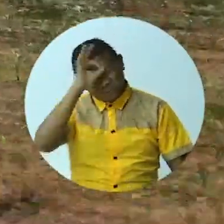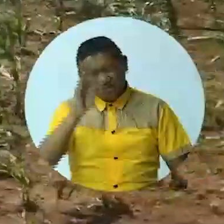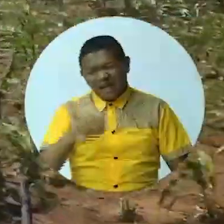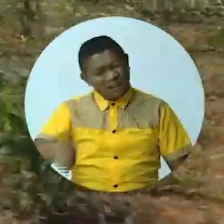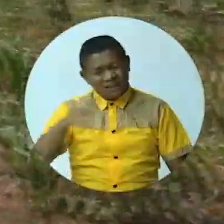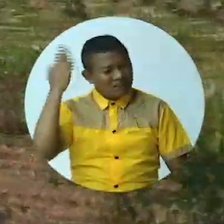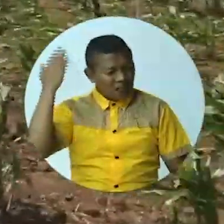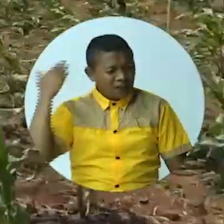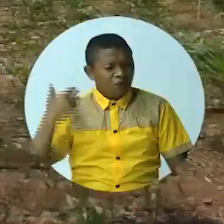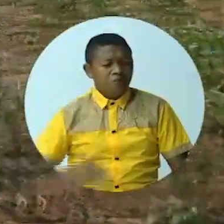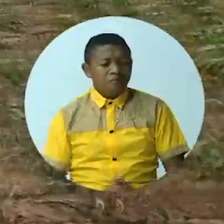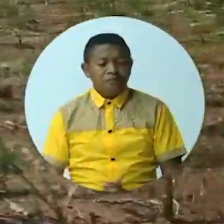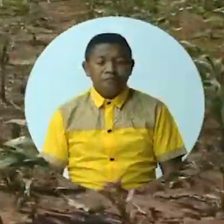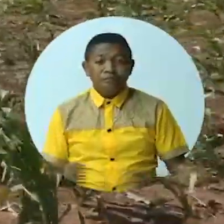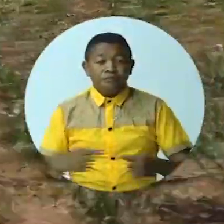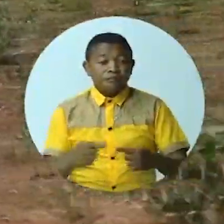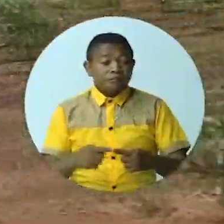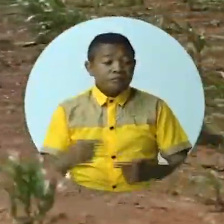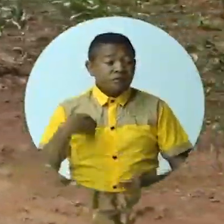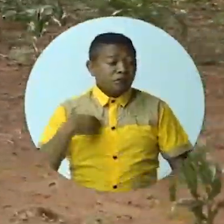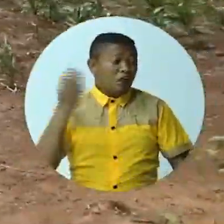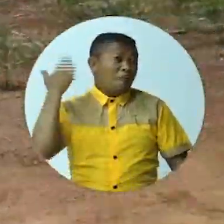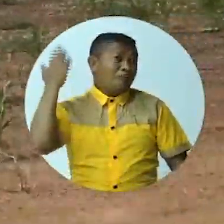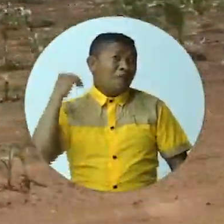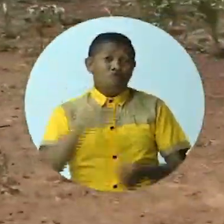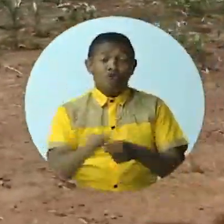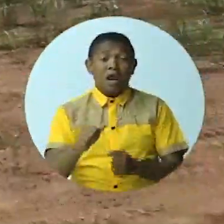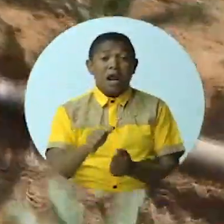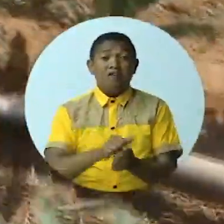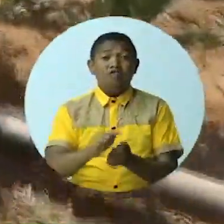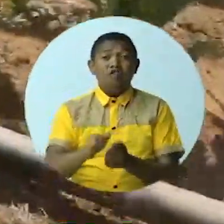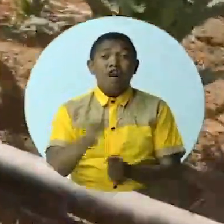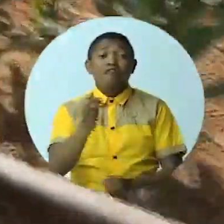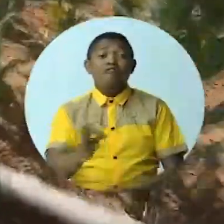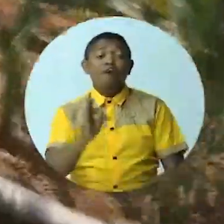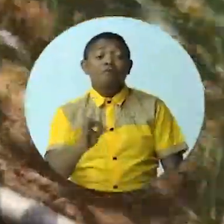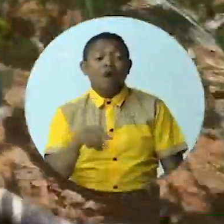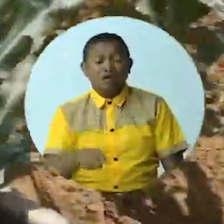febroary manomboka nanao andrany ty mamokatra an'ireo zavatra rehetrarehetra amin'nyresaky